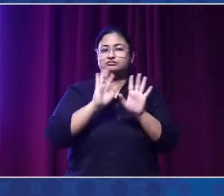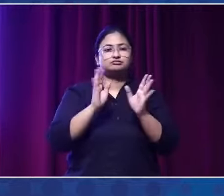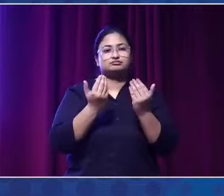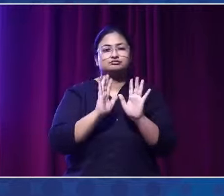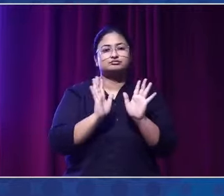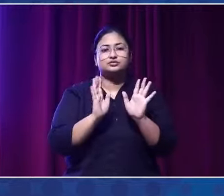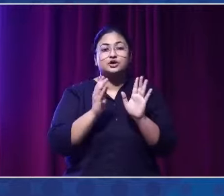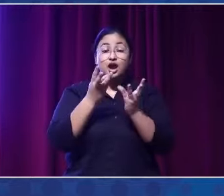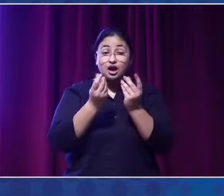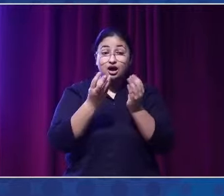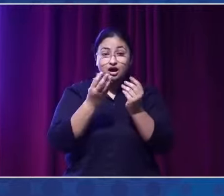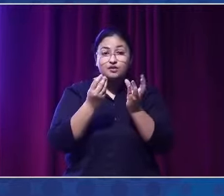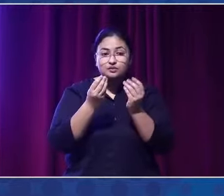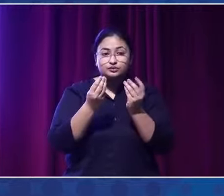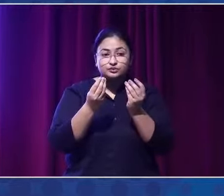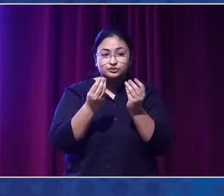काउंटिंग